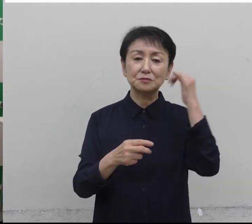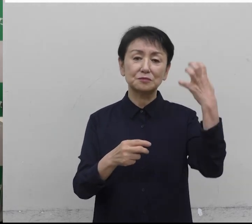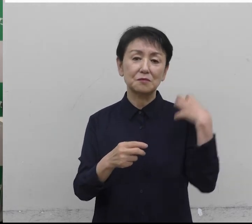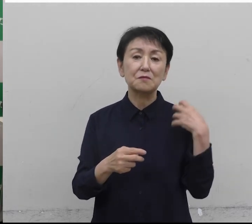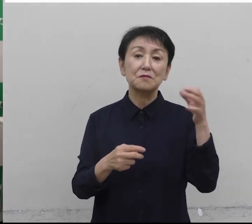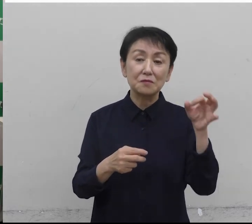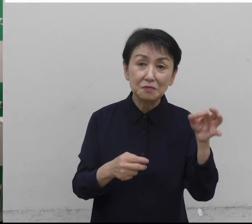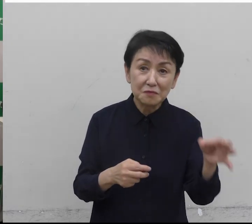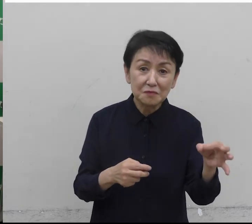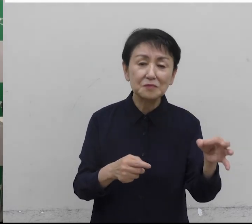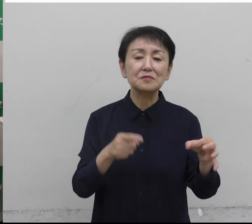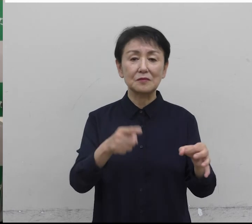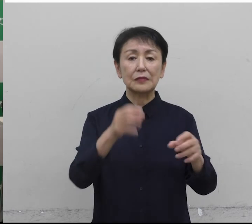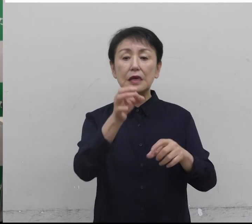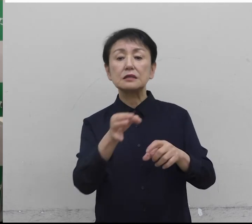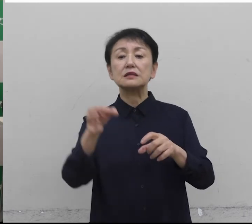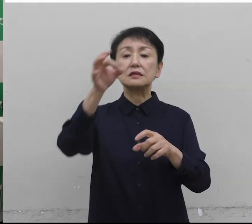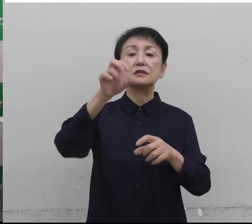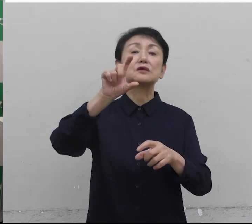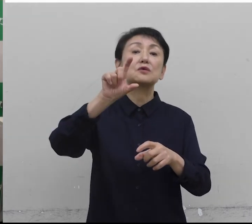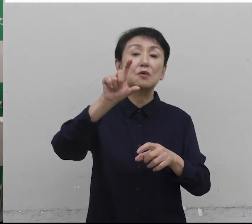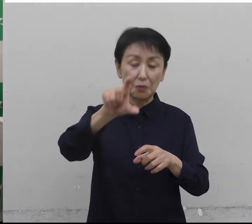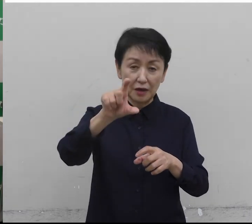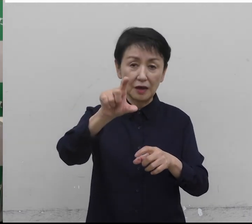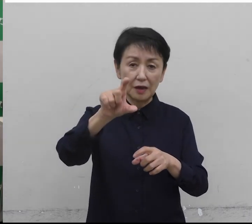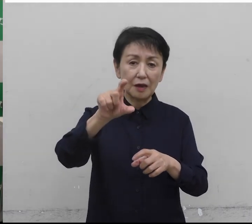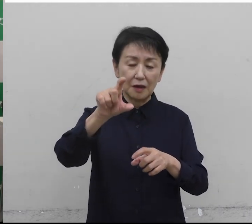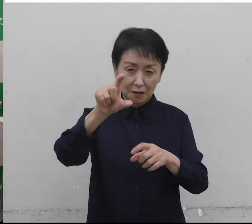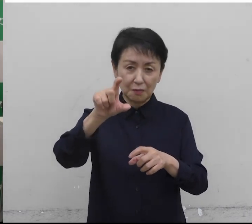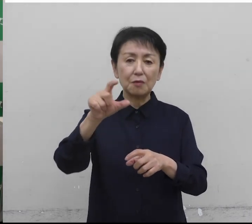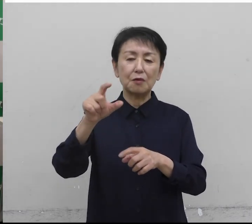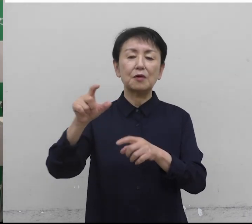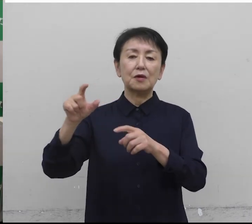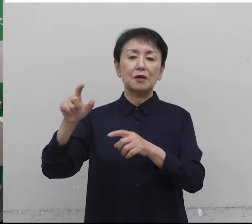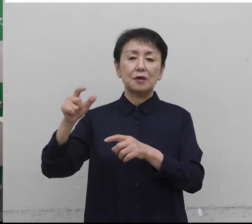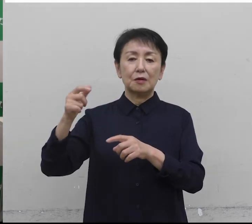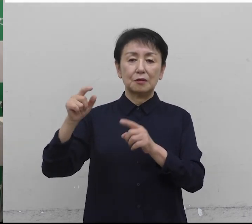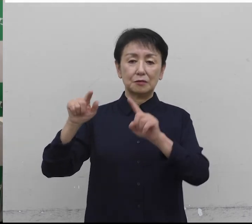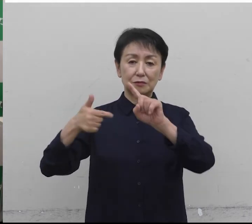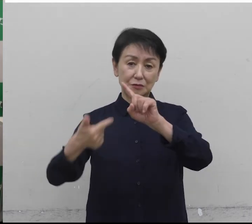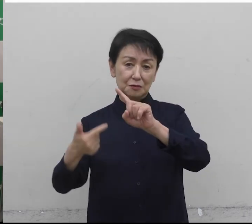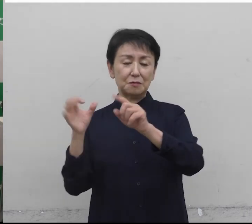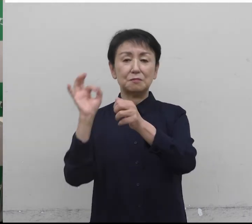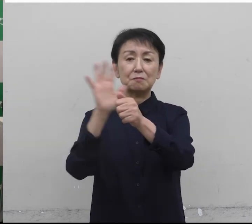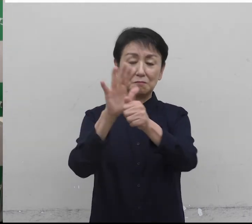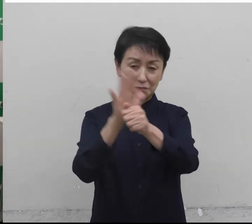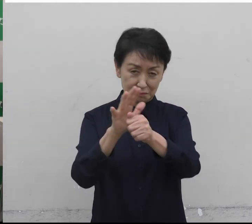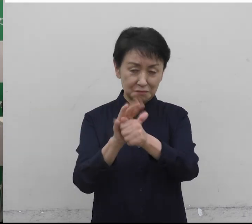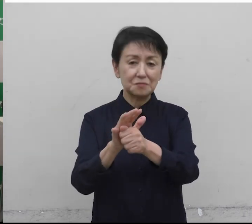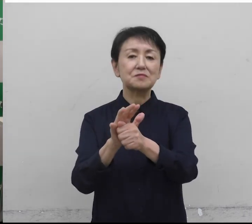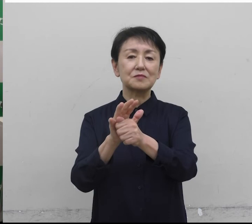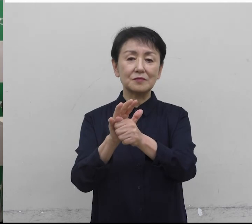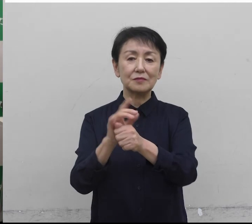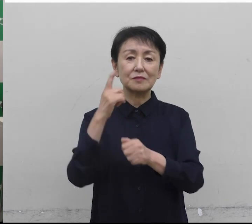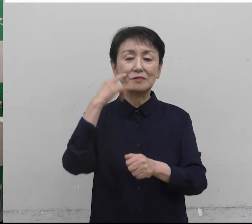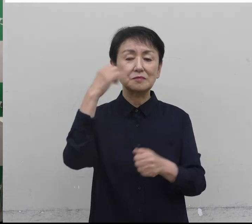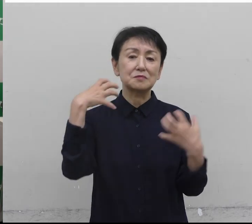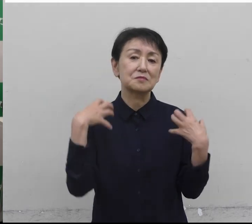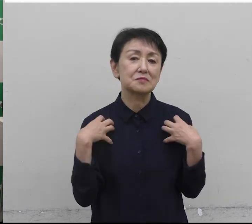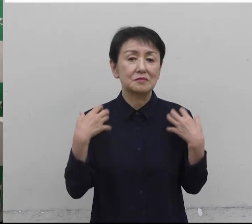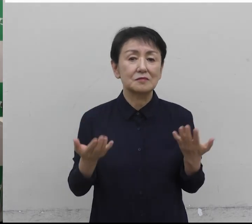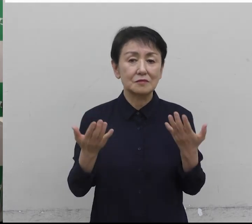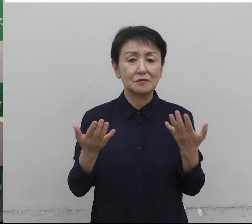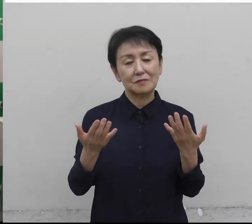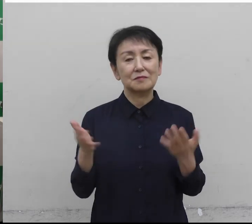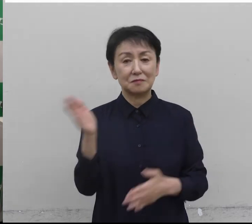するもので、保護者の負担を増やさず量や質を維持し、これまで通りの学校給食等を実施することで子育て